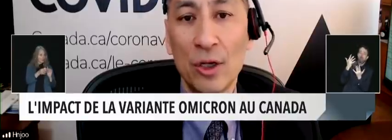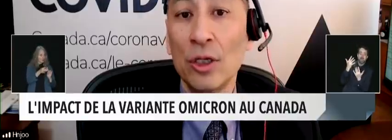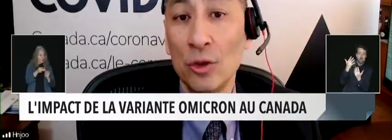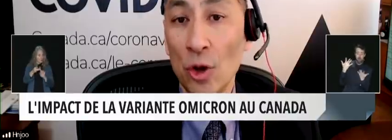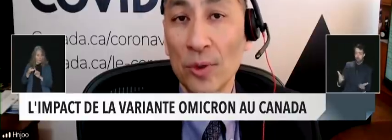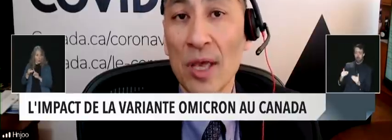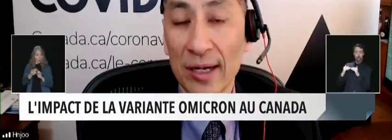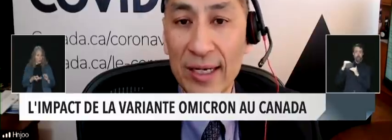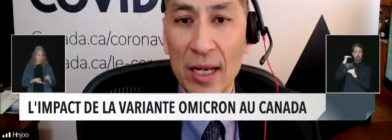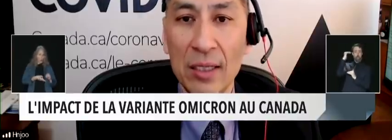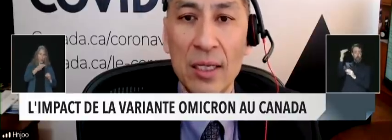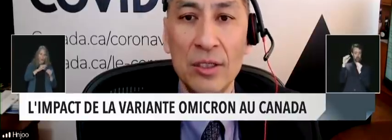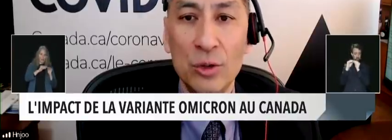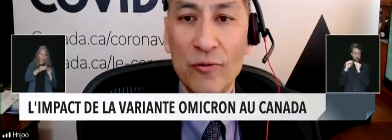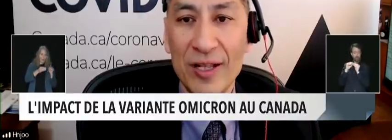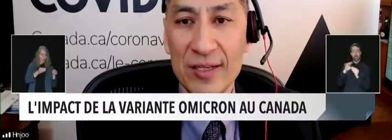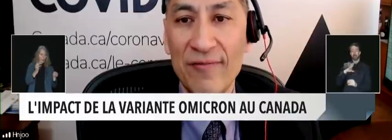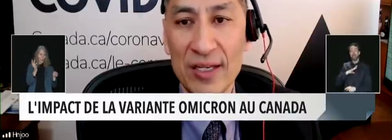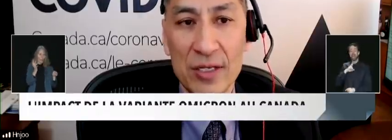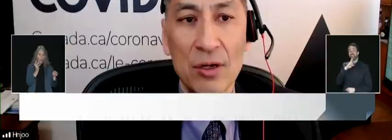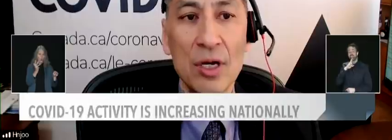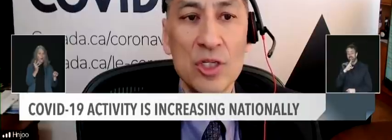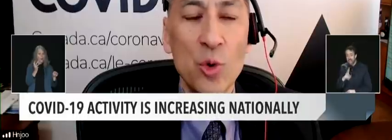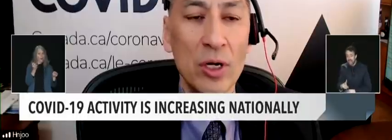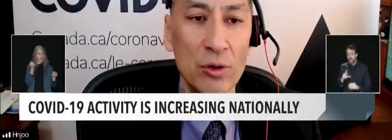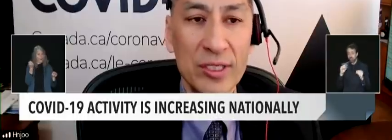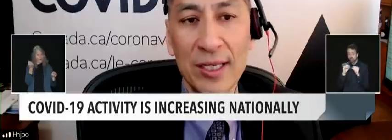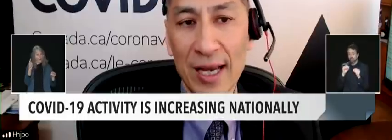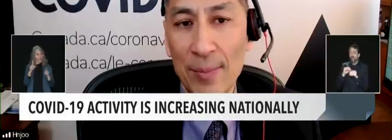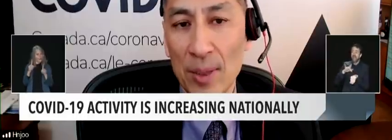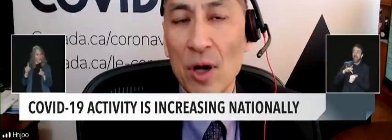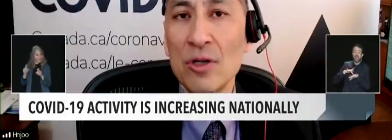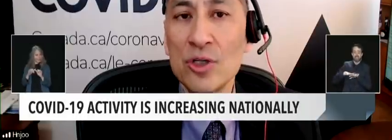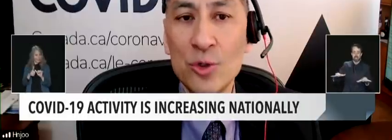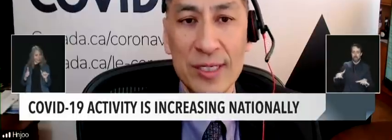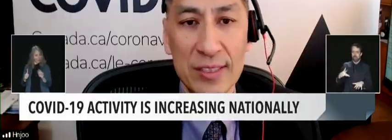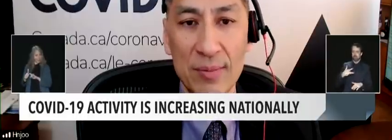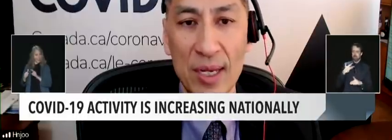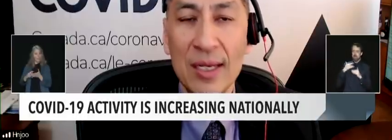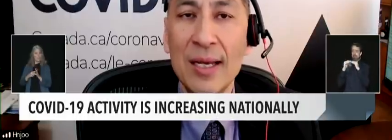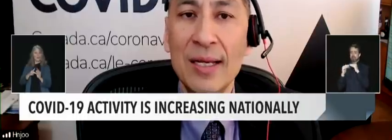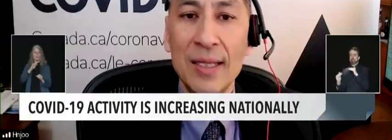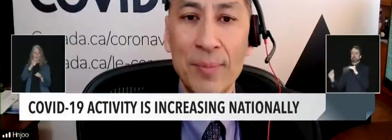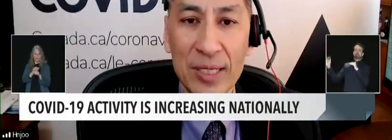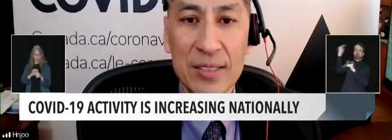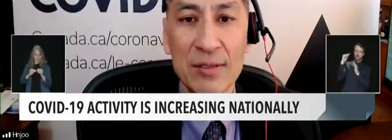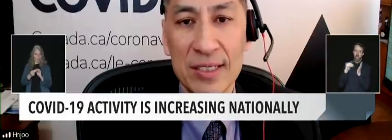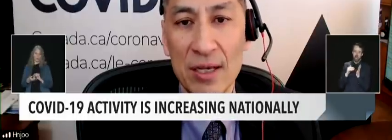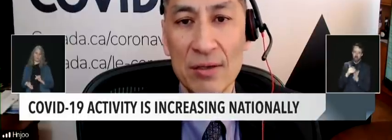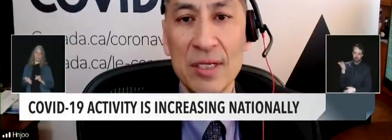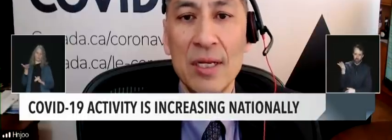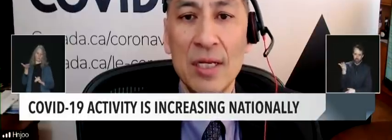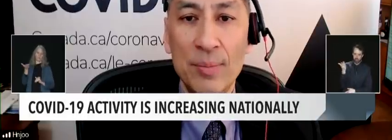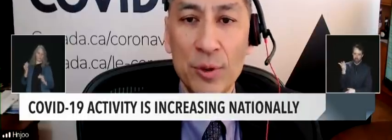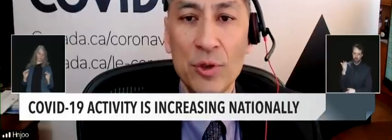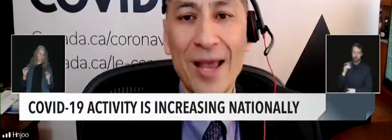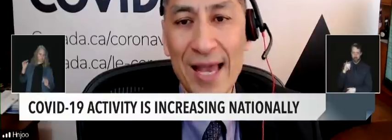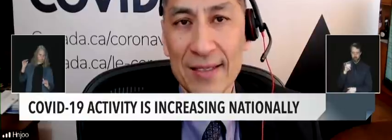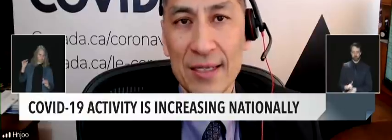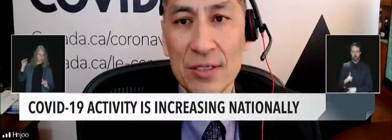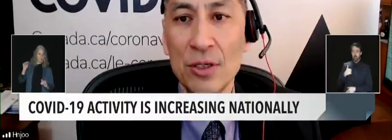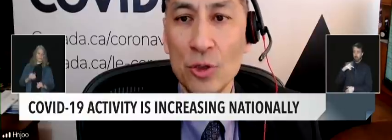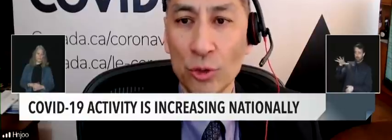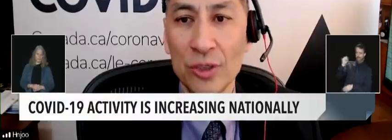élevés et que le nombre réel de nouvelles infections soit considérablement sous-estimé, la présente séance